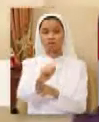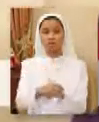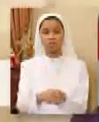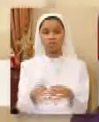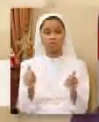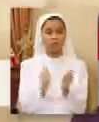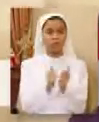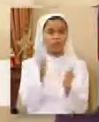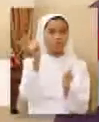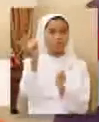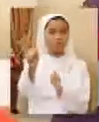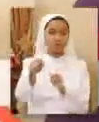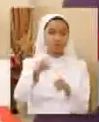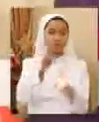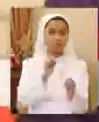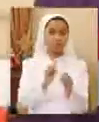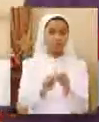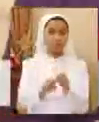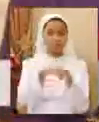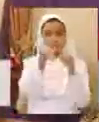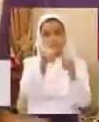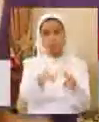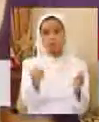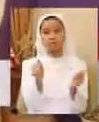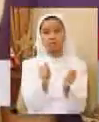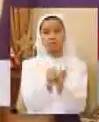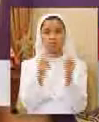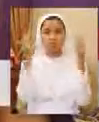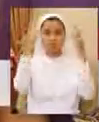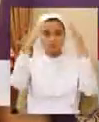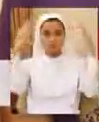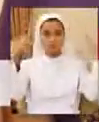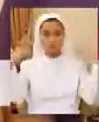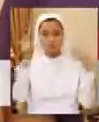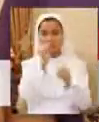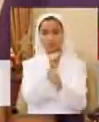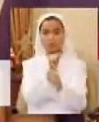Goa? So, dahil malayo ang Goa, so doon siya sa amin nakatira. So,